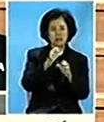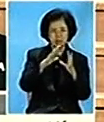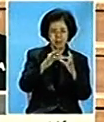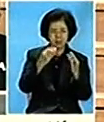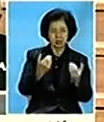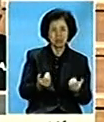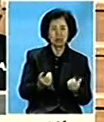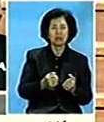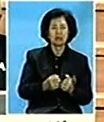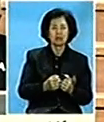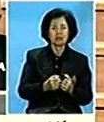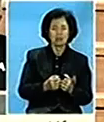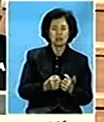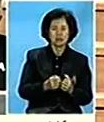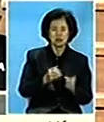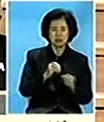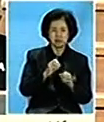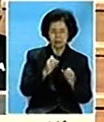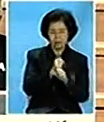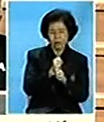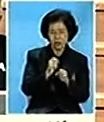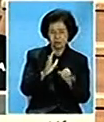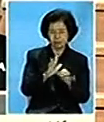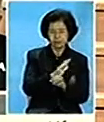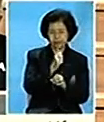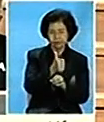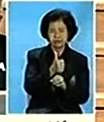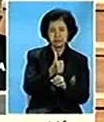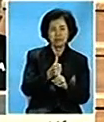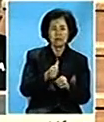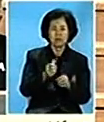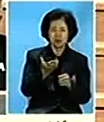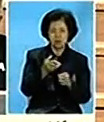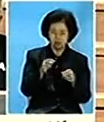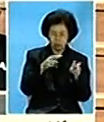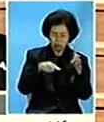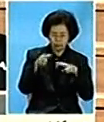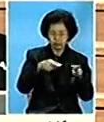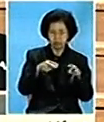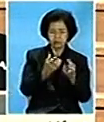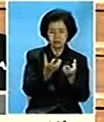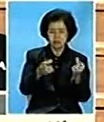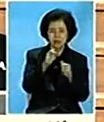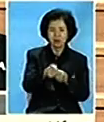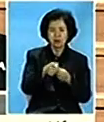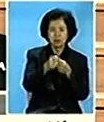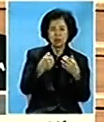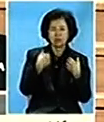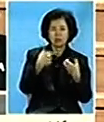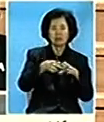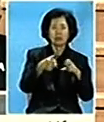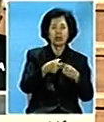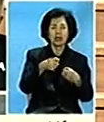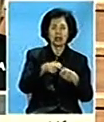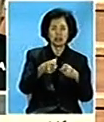างสมบูรณ์นะครับก็อยากจะรบกวนท่านให้พิจารณาสำหรับสินค้าเกษตรนั้นนอกจากจะมีปัญหาในเรื่องของ